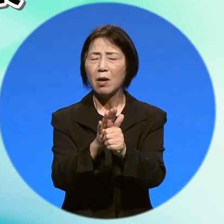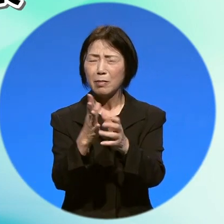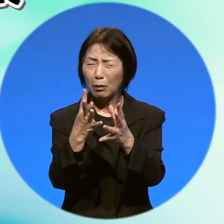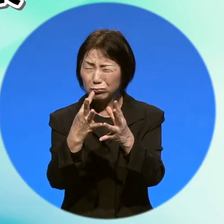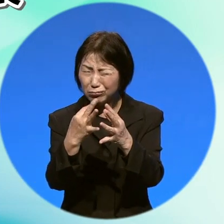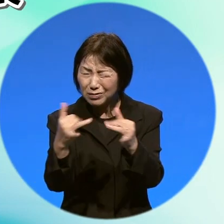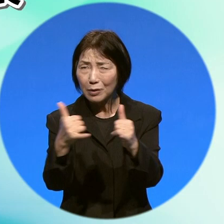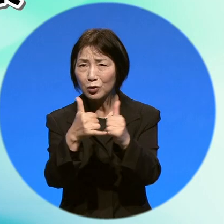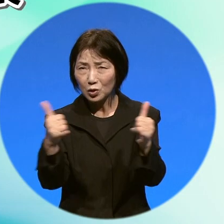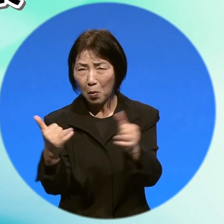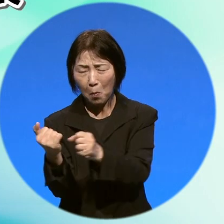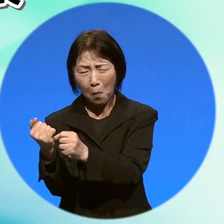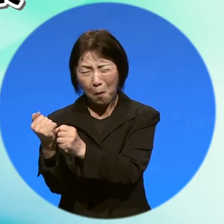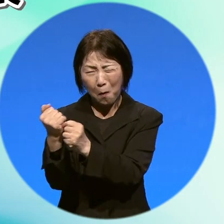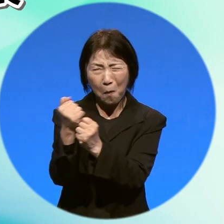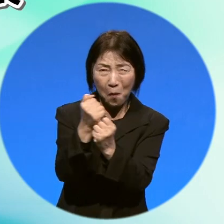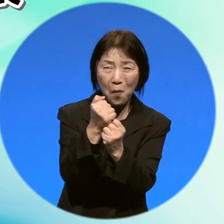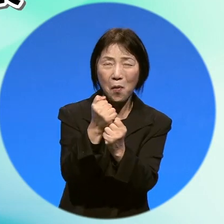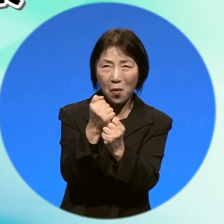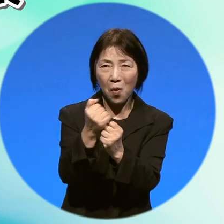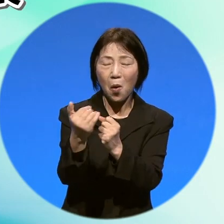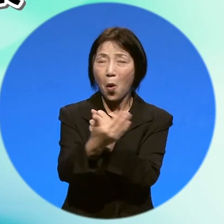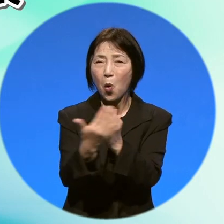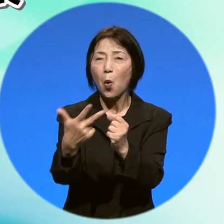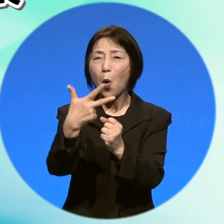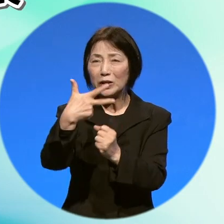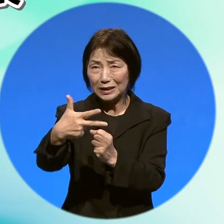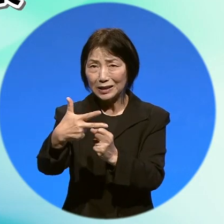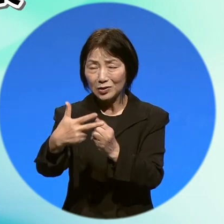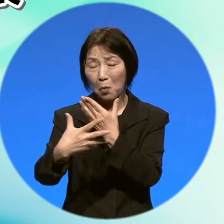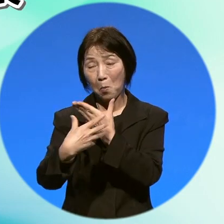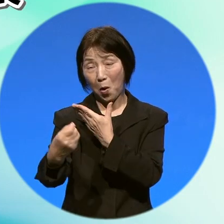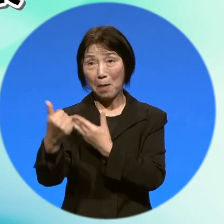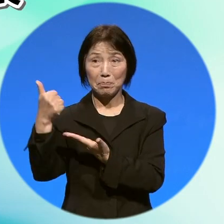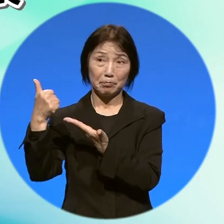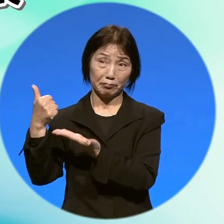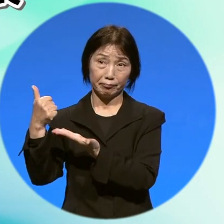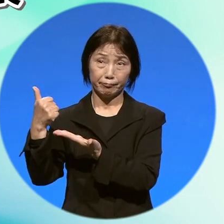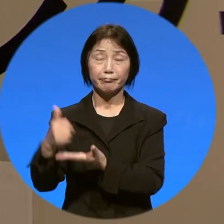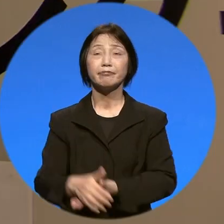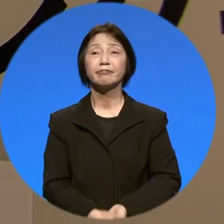を更生に導き保護司の模範となりました。